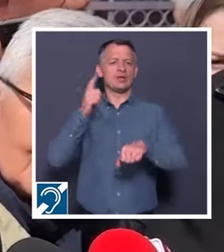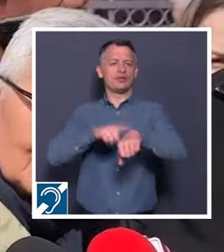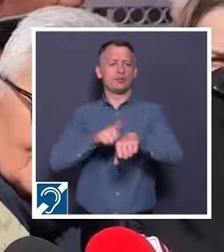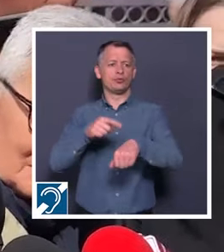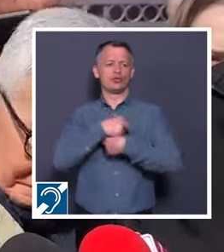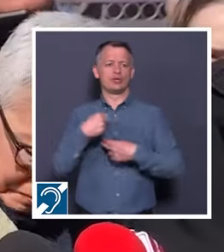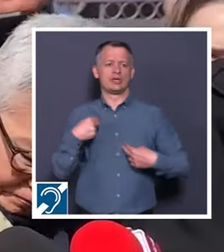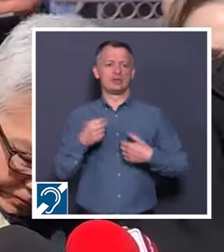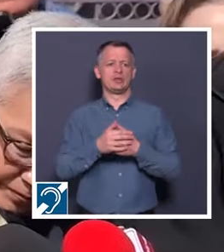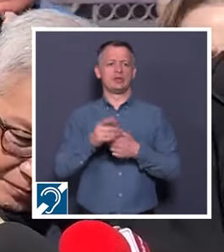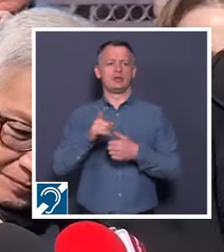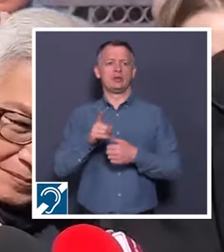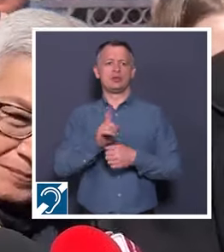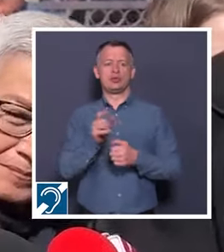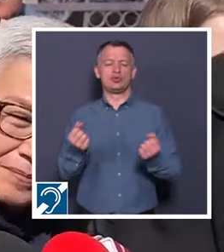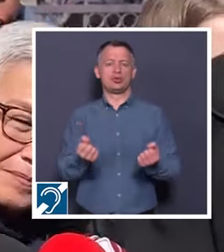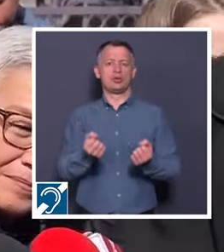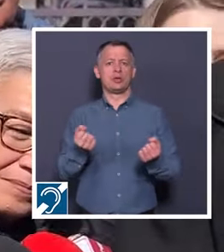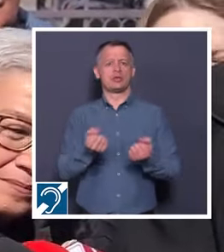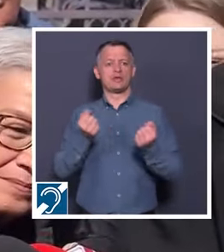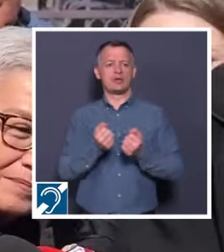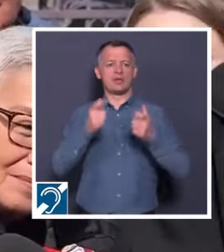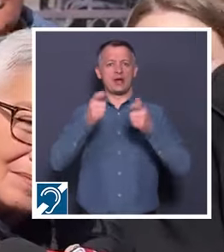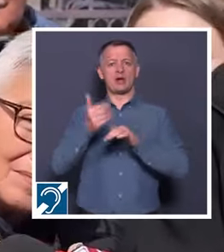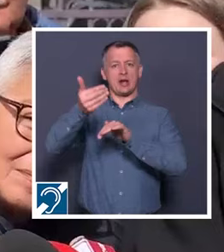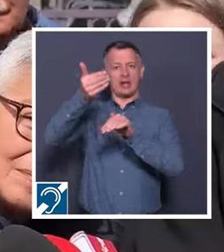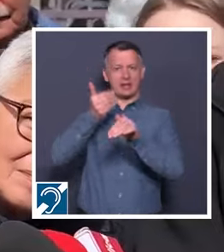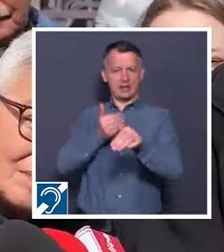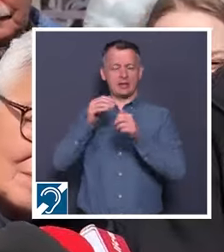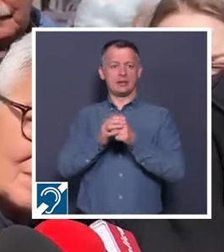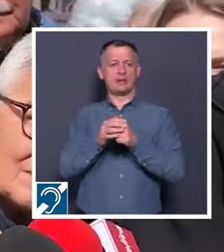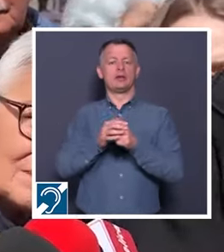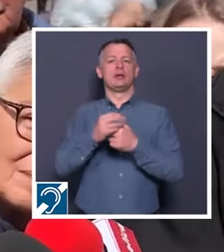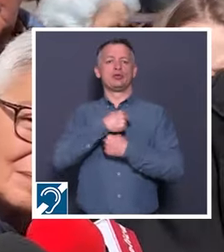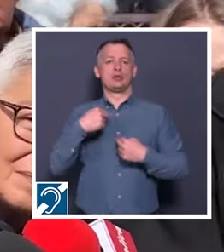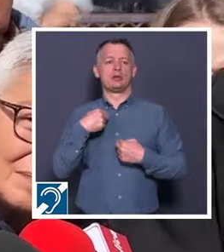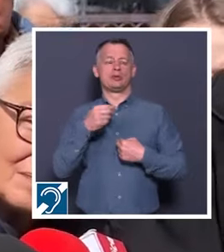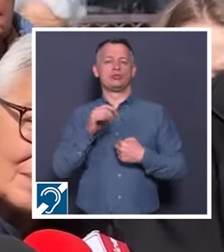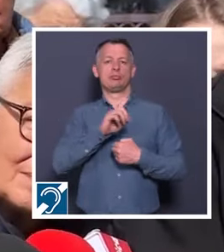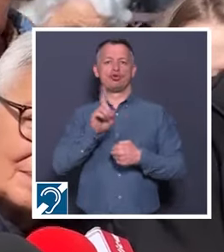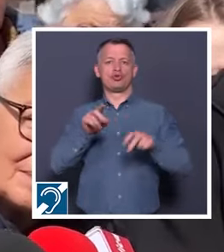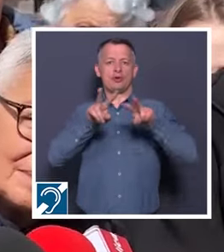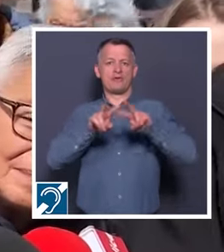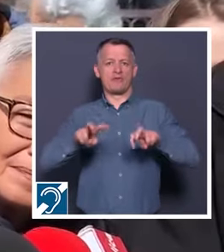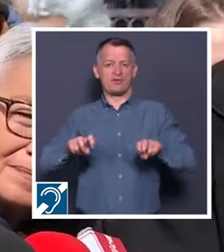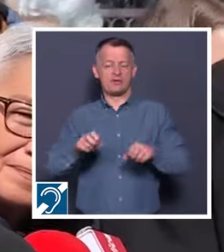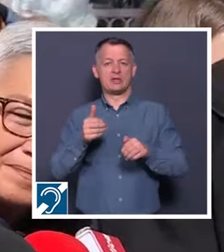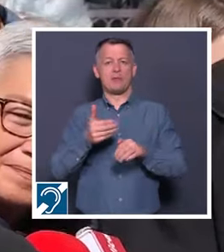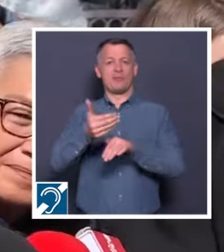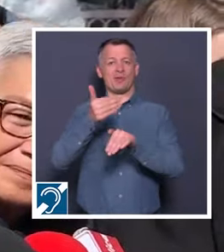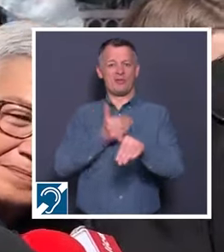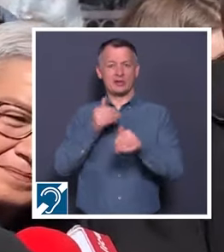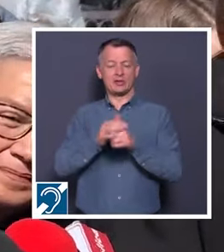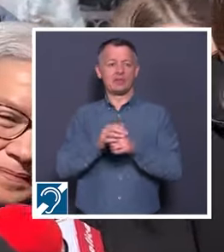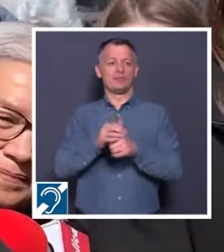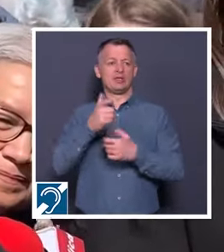judecății, nici în cursul procedurii de cameră preliminară și nici cu ocazia verificării măsurilor preventive,